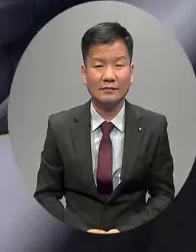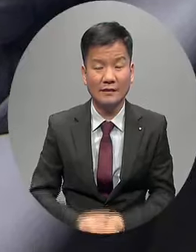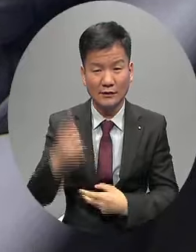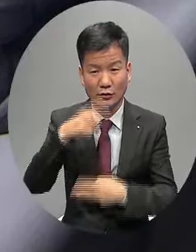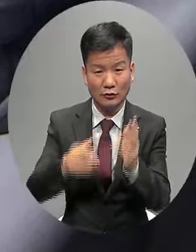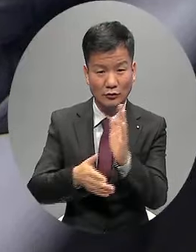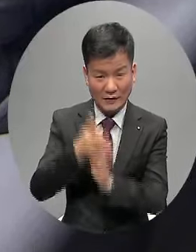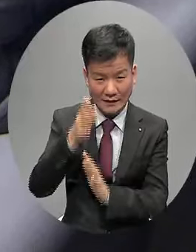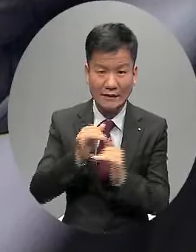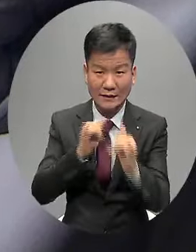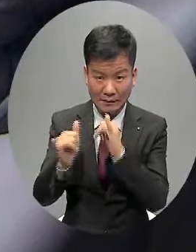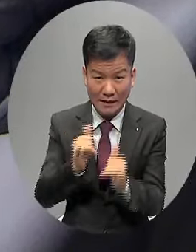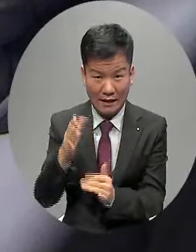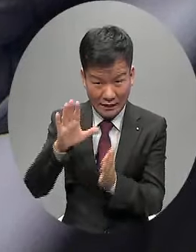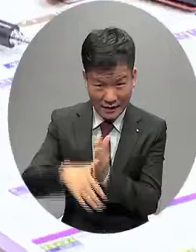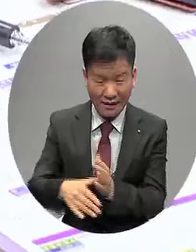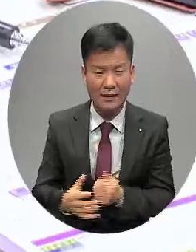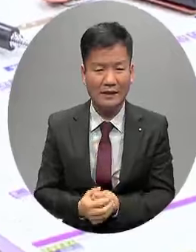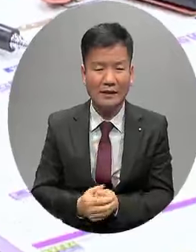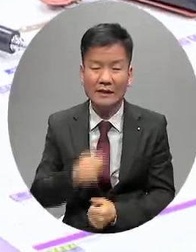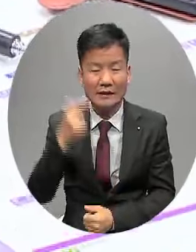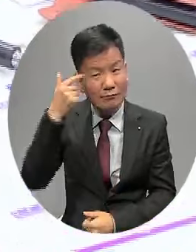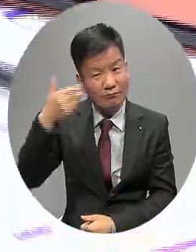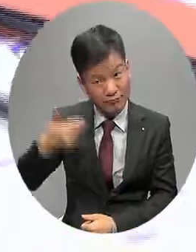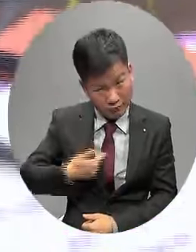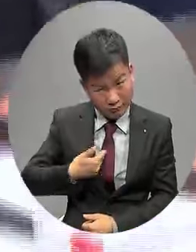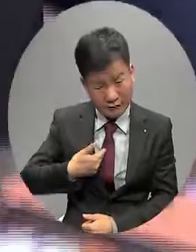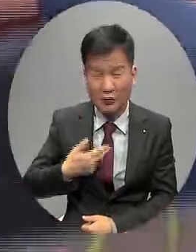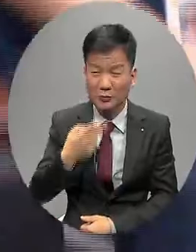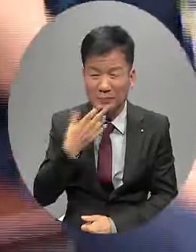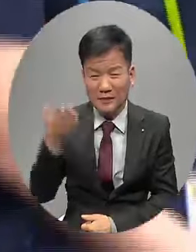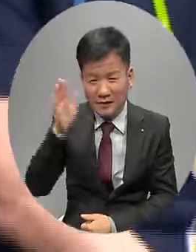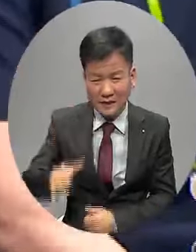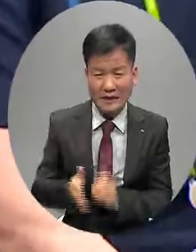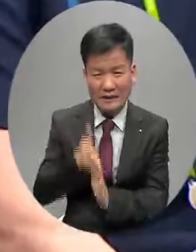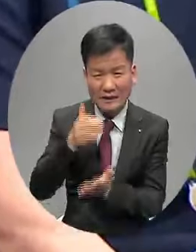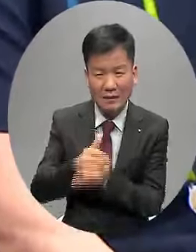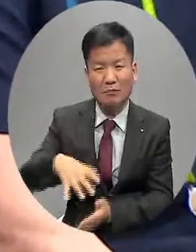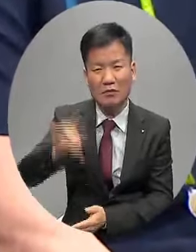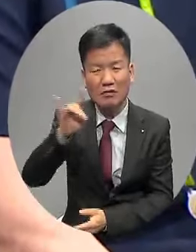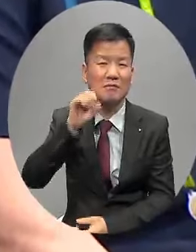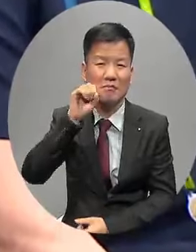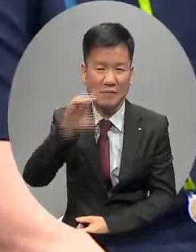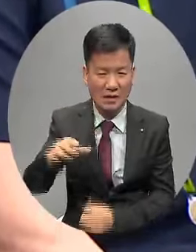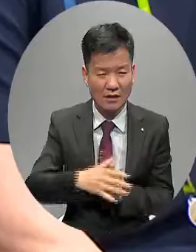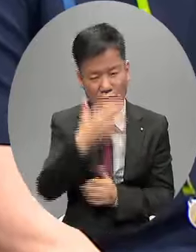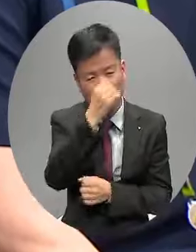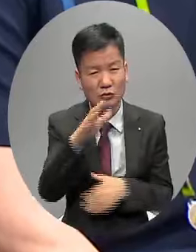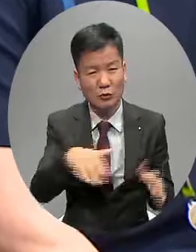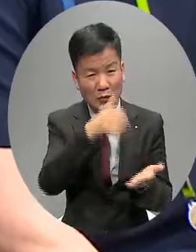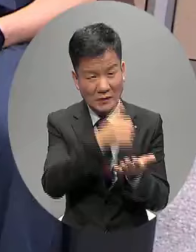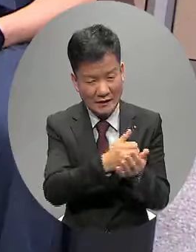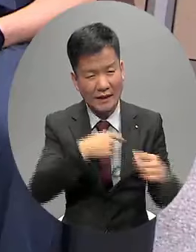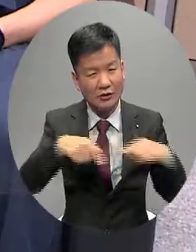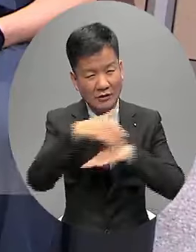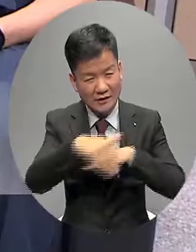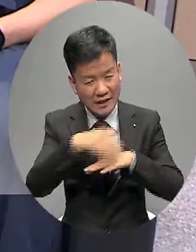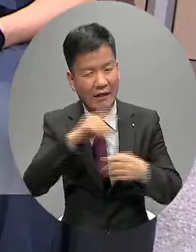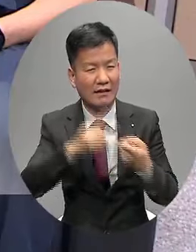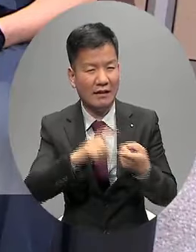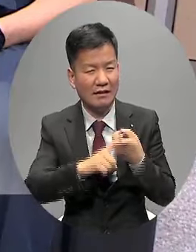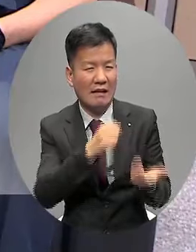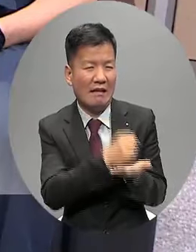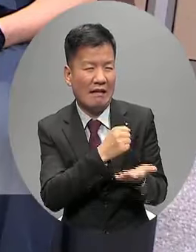청주시 출입기자 간담회 자리. 기자들이 질문하지 않았는데 이범석 청주시장이 먼저 김영환 충북지사 정책을 작심한